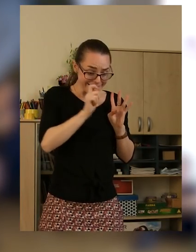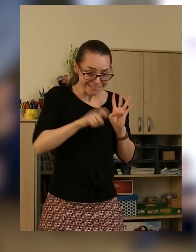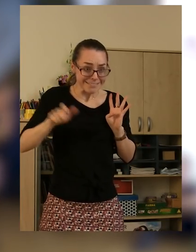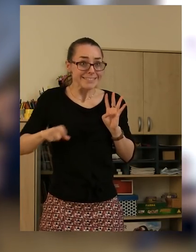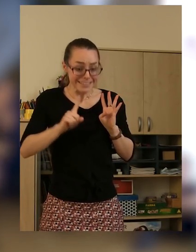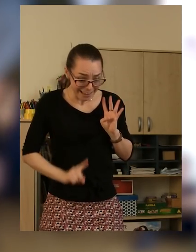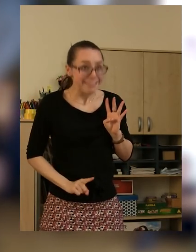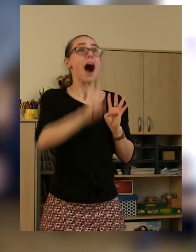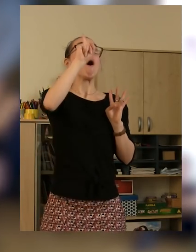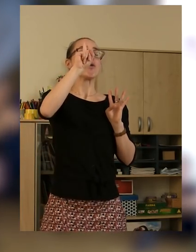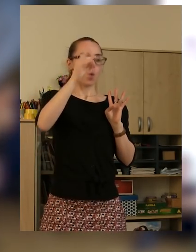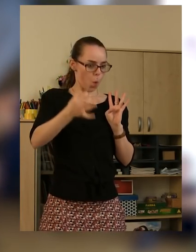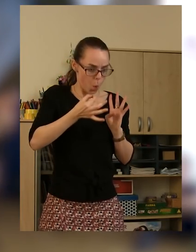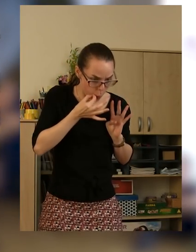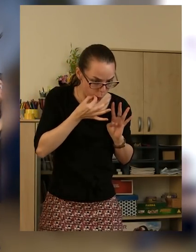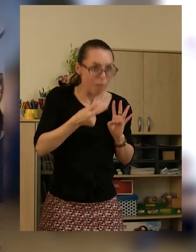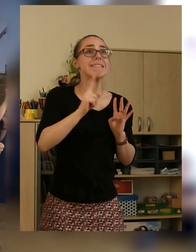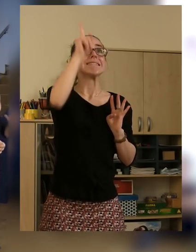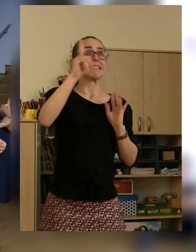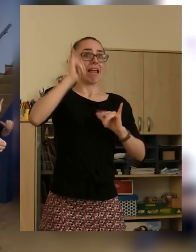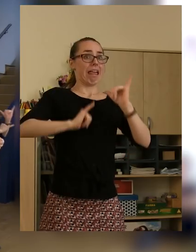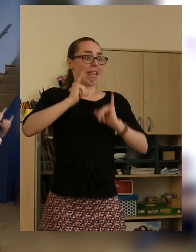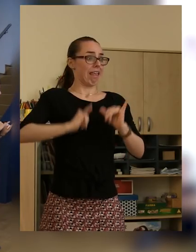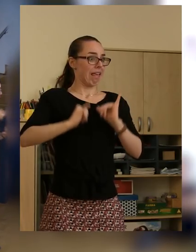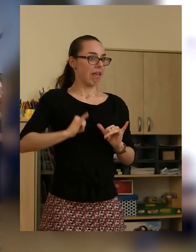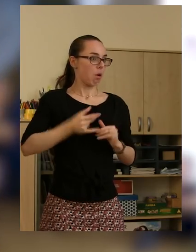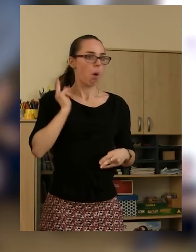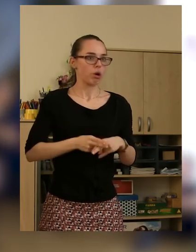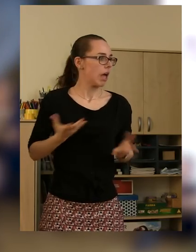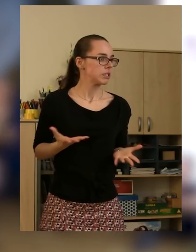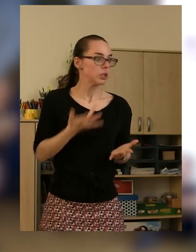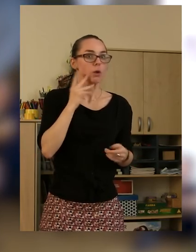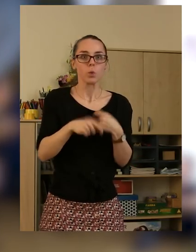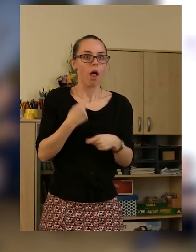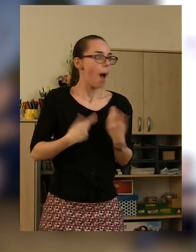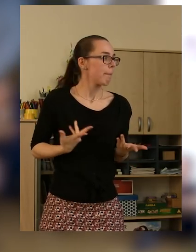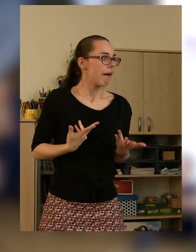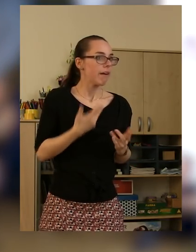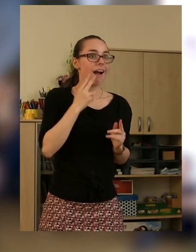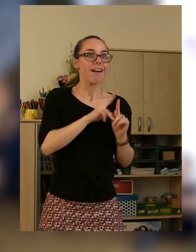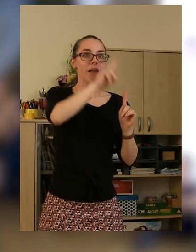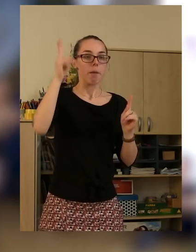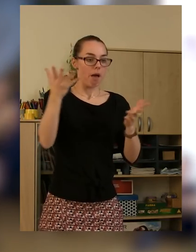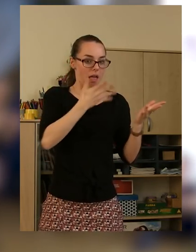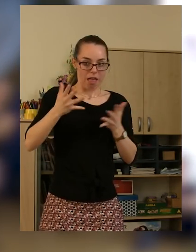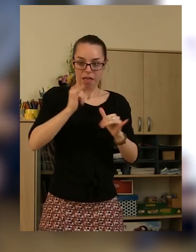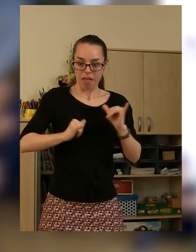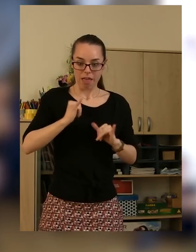Všichni ti lidi se sem přece nemůžou vejít. To je v háji. Co uděláme? A tak